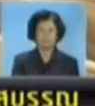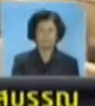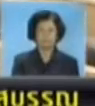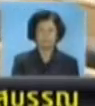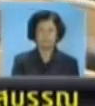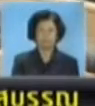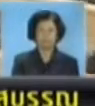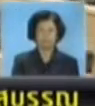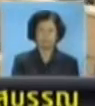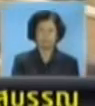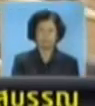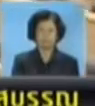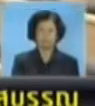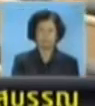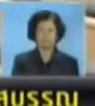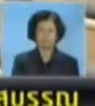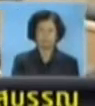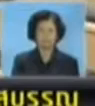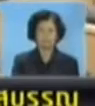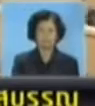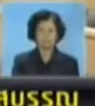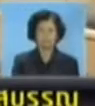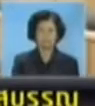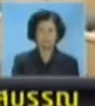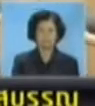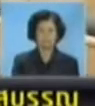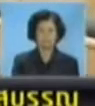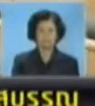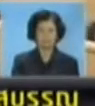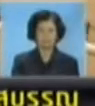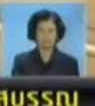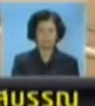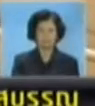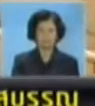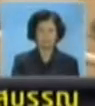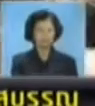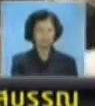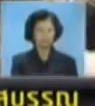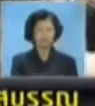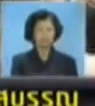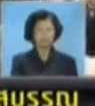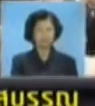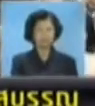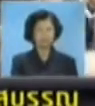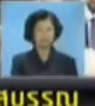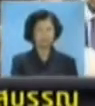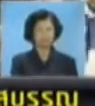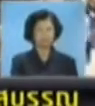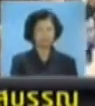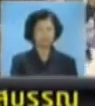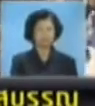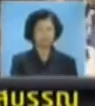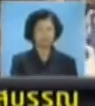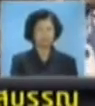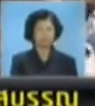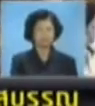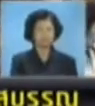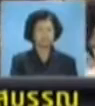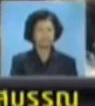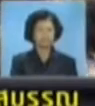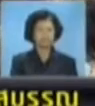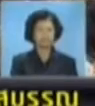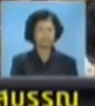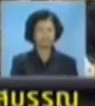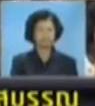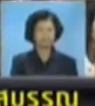การเมืองได้ครับกรณีของคุณสุเทพถือเป็นเคสที่4ของผู้ดำรงตำแหน่งทางการเมืองแล้วนะครับที่วุฒิสภา